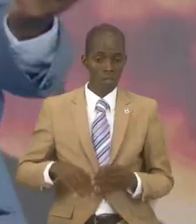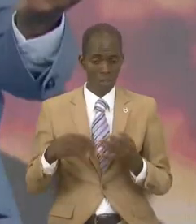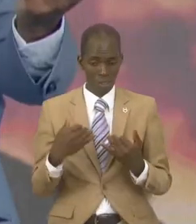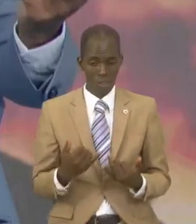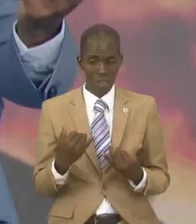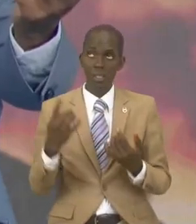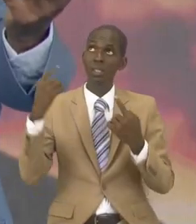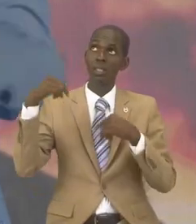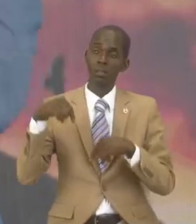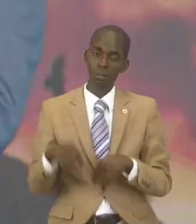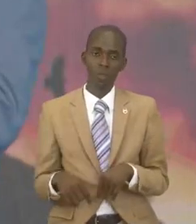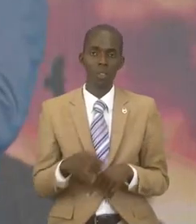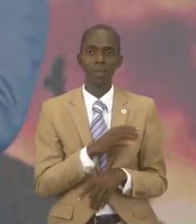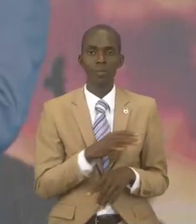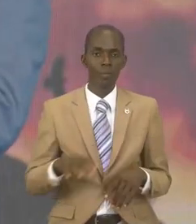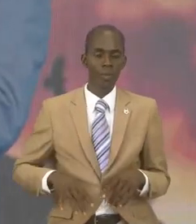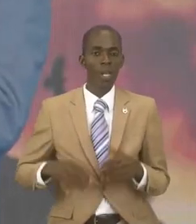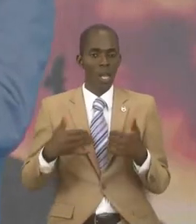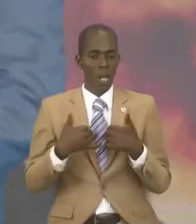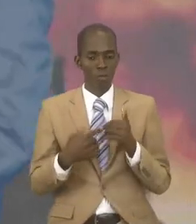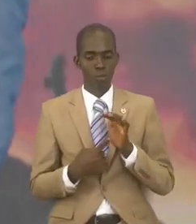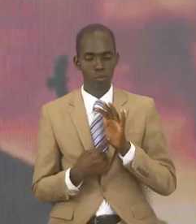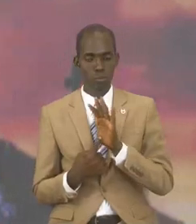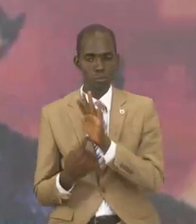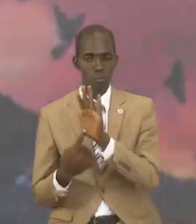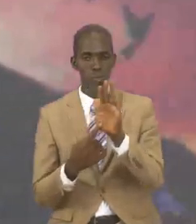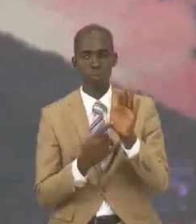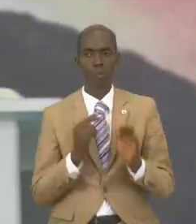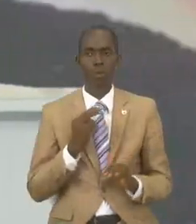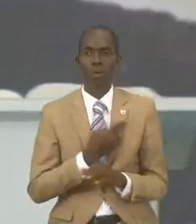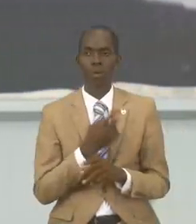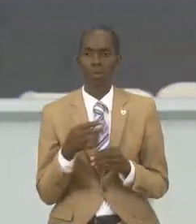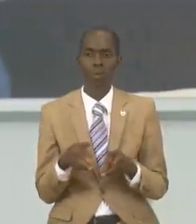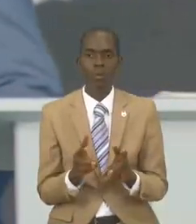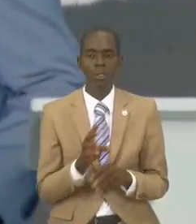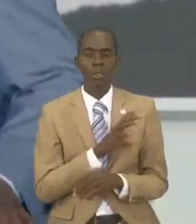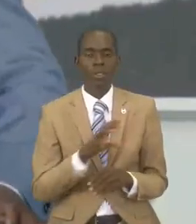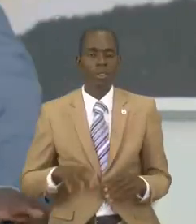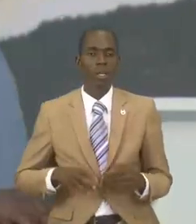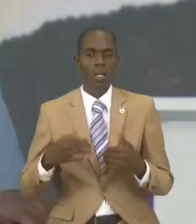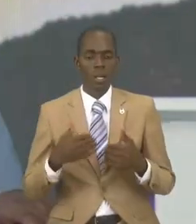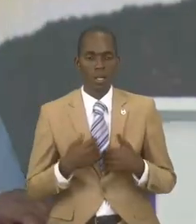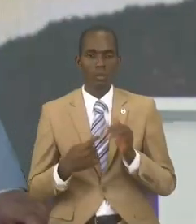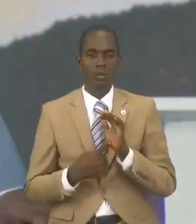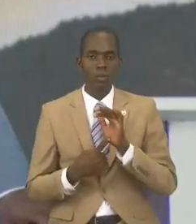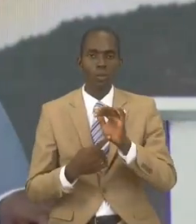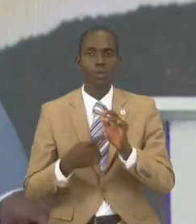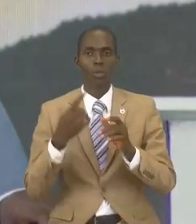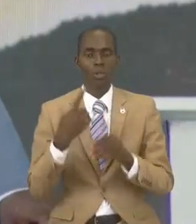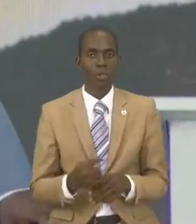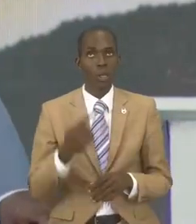descendu. Déjà, il nous a montré la voie. Déjà, il a révélé